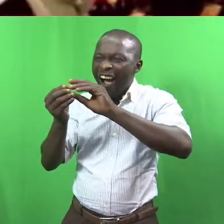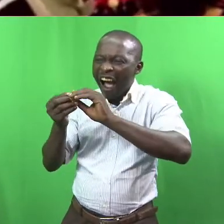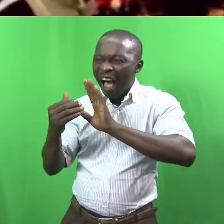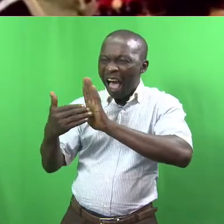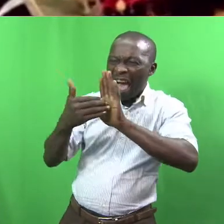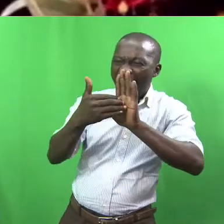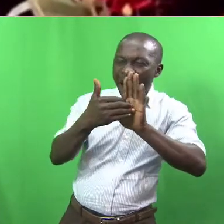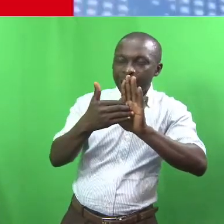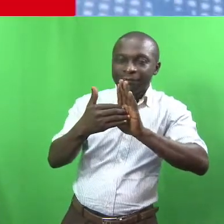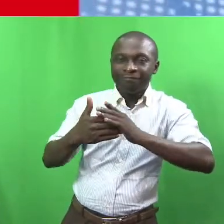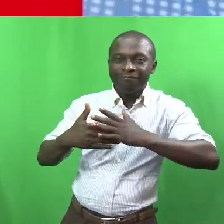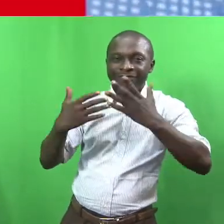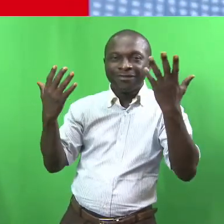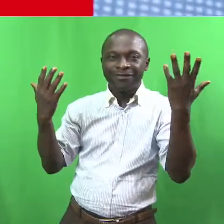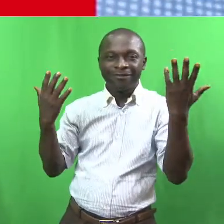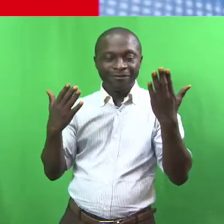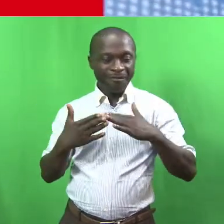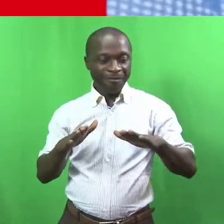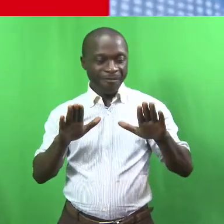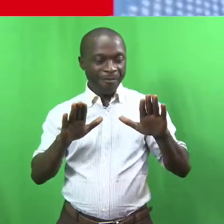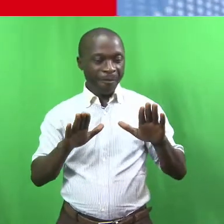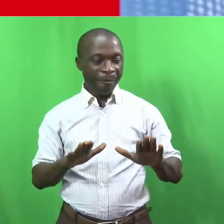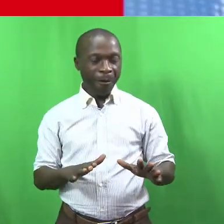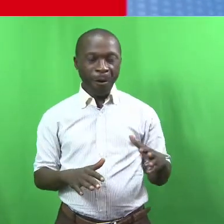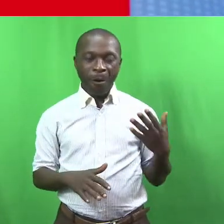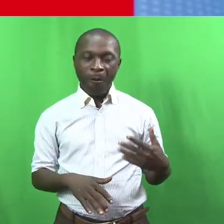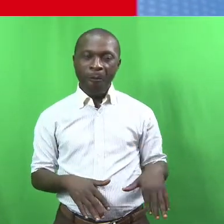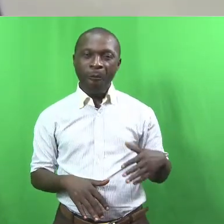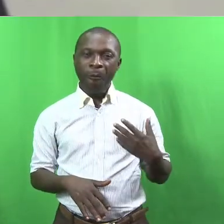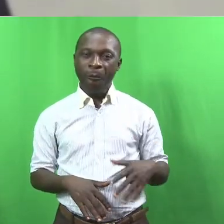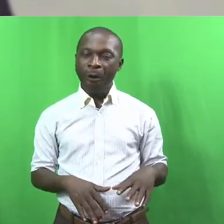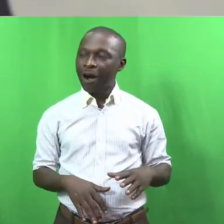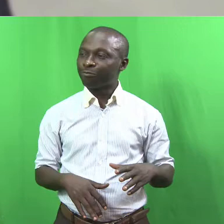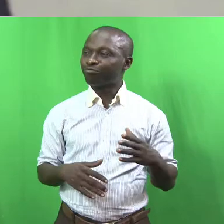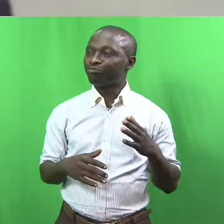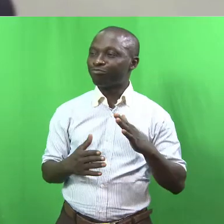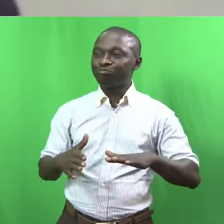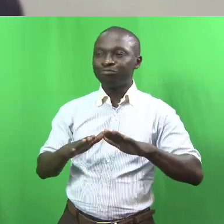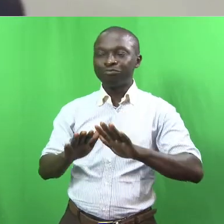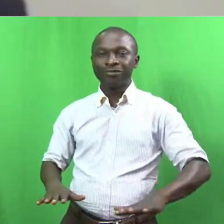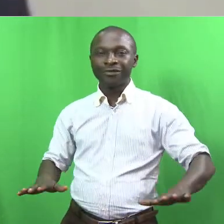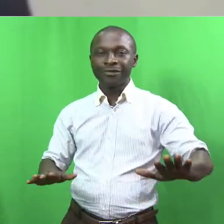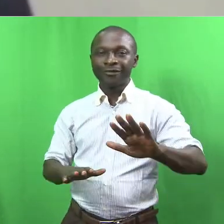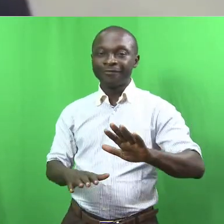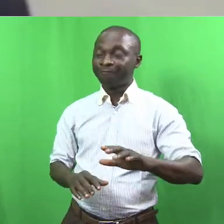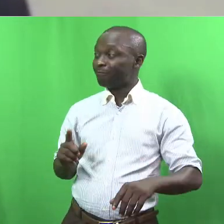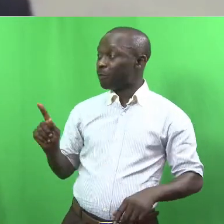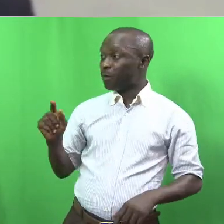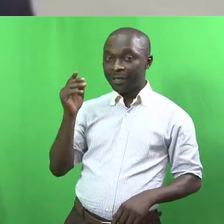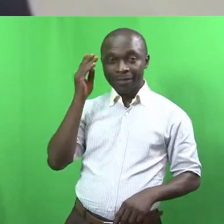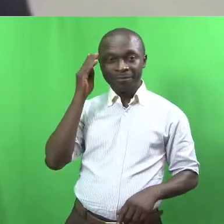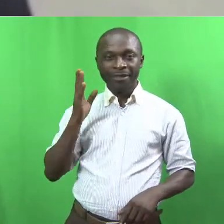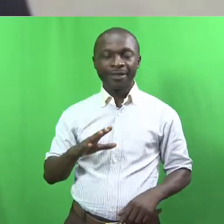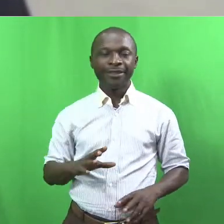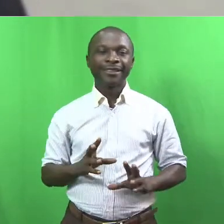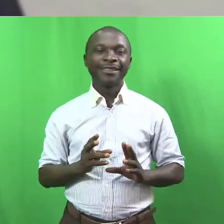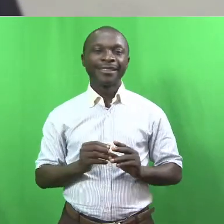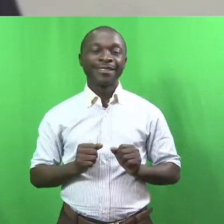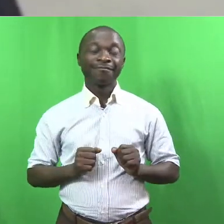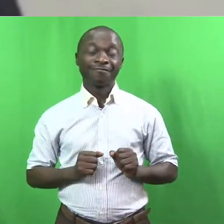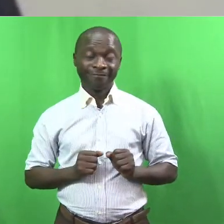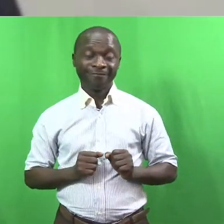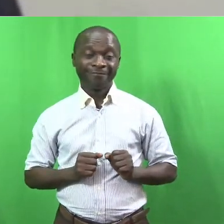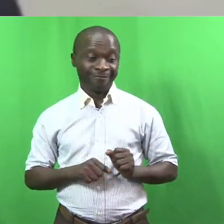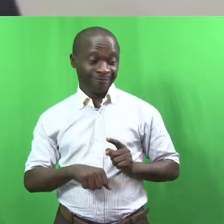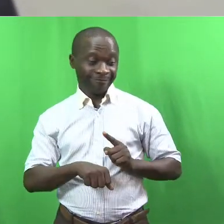des élections ou à la sincérité des résultats n'a été relevé. À l'heure qu'il est, le ministre de l'administration